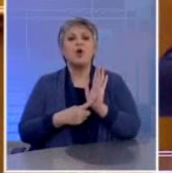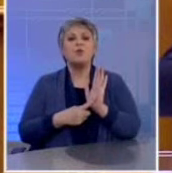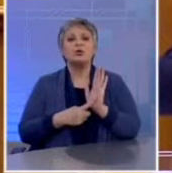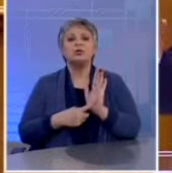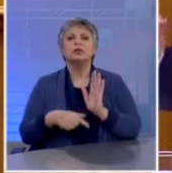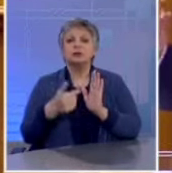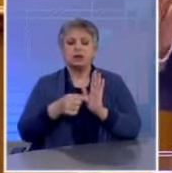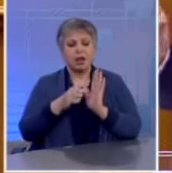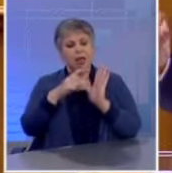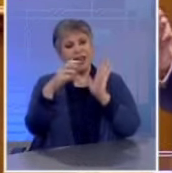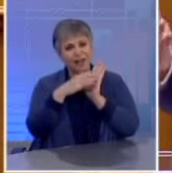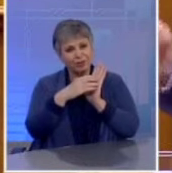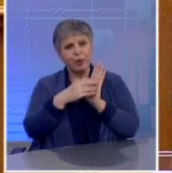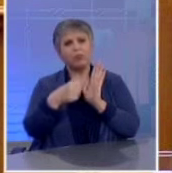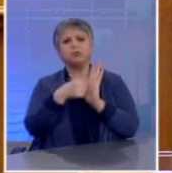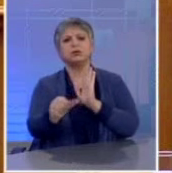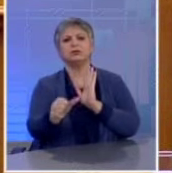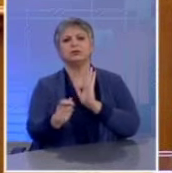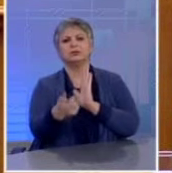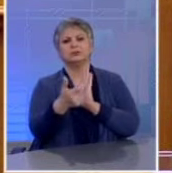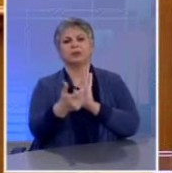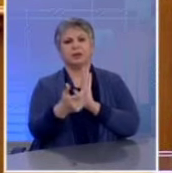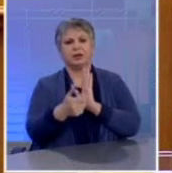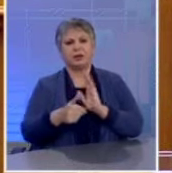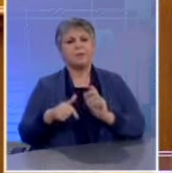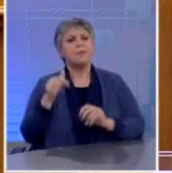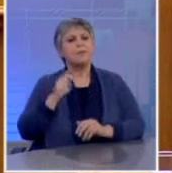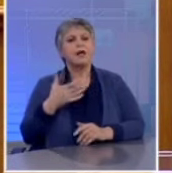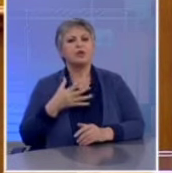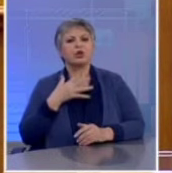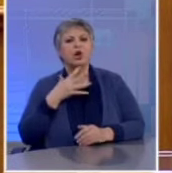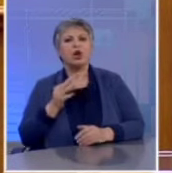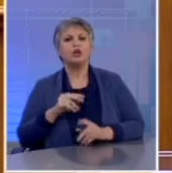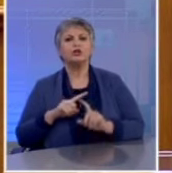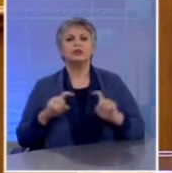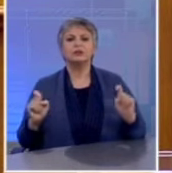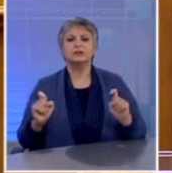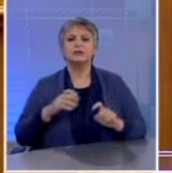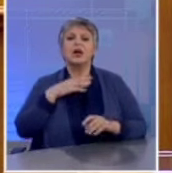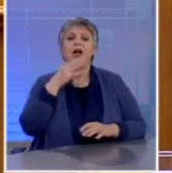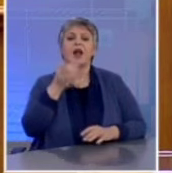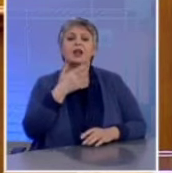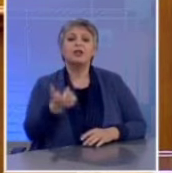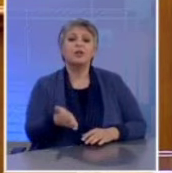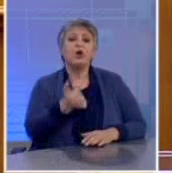επιχείρημα το οποίο εγγράφηκε στην αιτιολογική έκθεση ότι κατατέθηκε και ψηφίστηκε κατά λάθος.